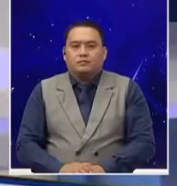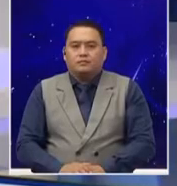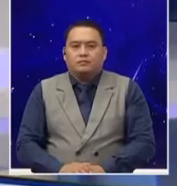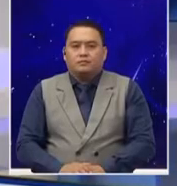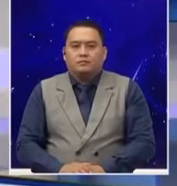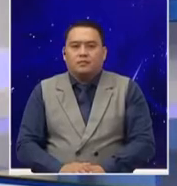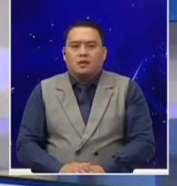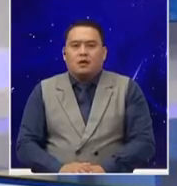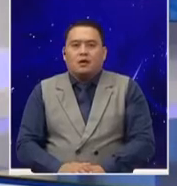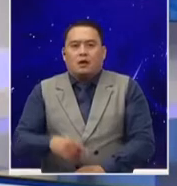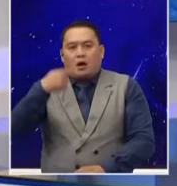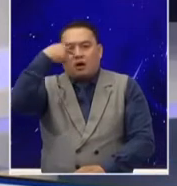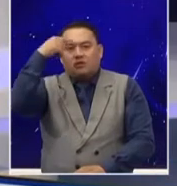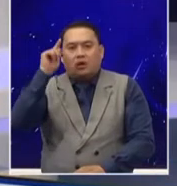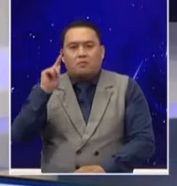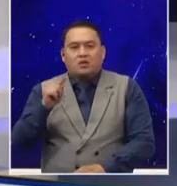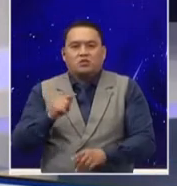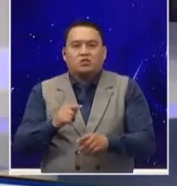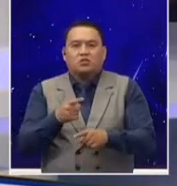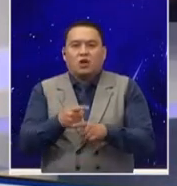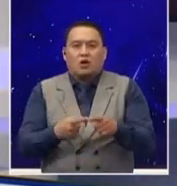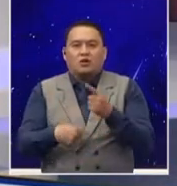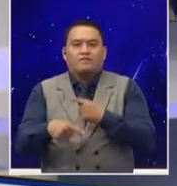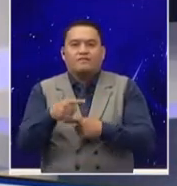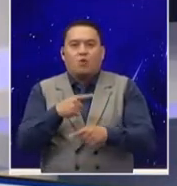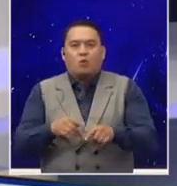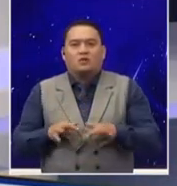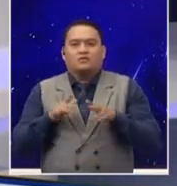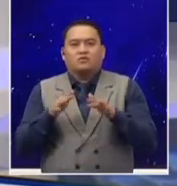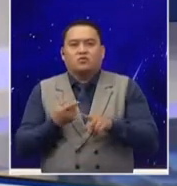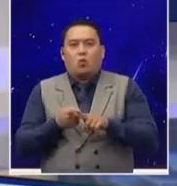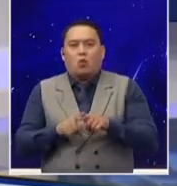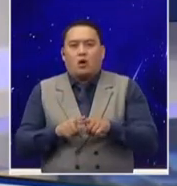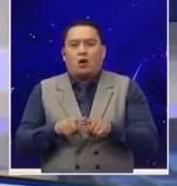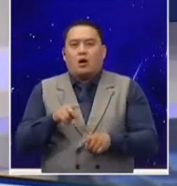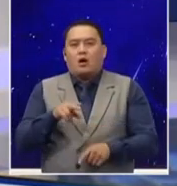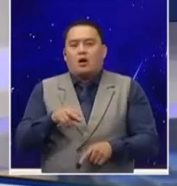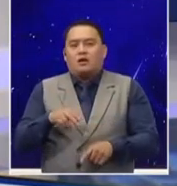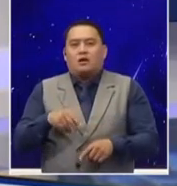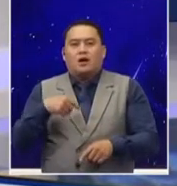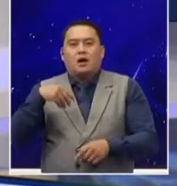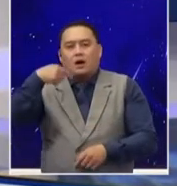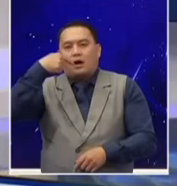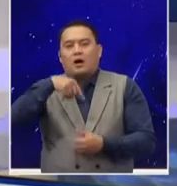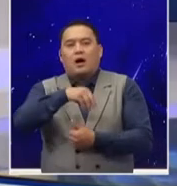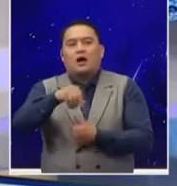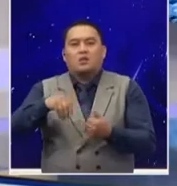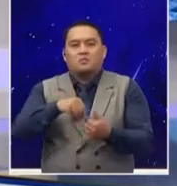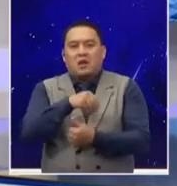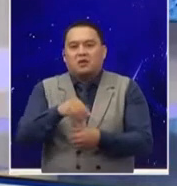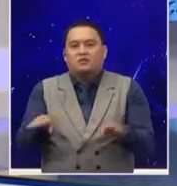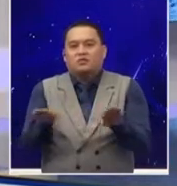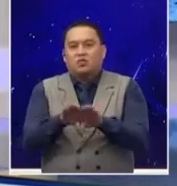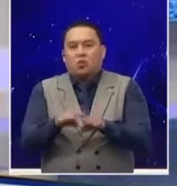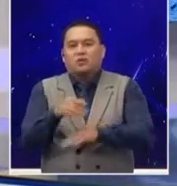Власти Азербайджана объявили частичную мобилизацию на фоне обострения ситуации в Нагорном Карабахе. В столице и в районах на границе